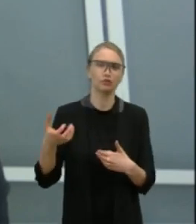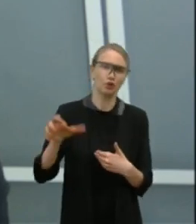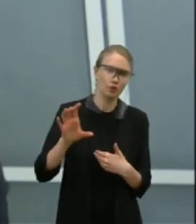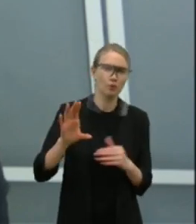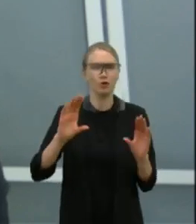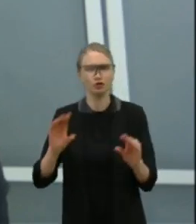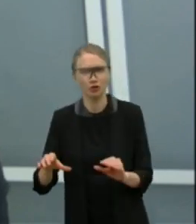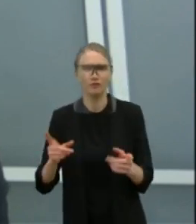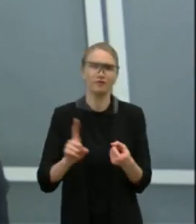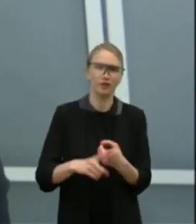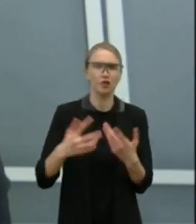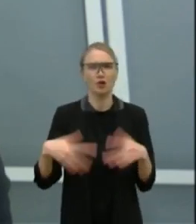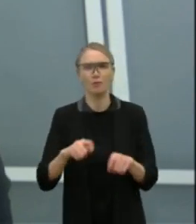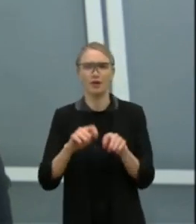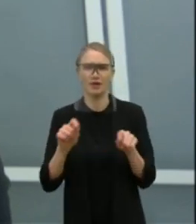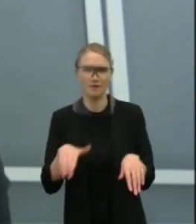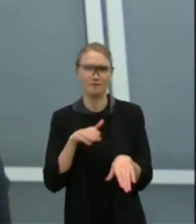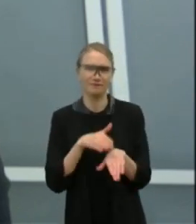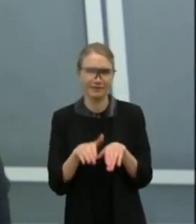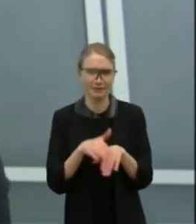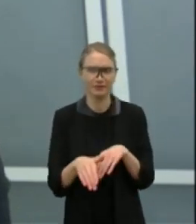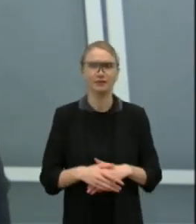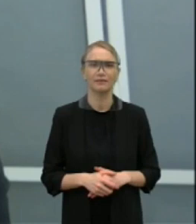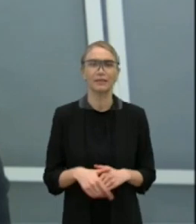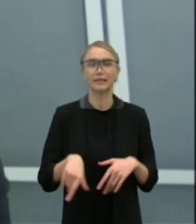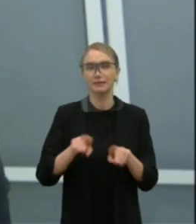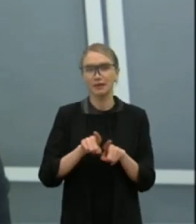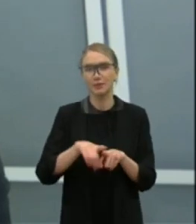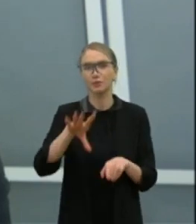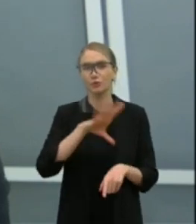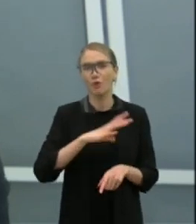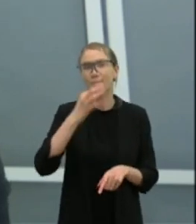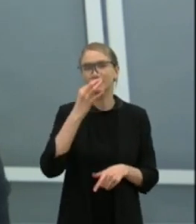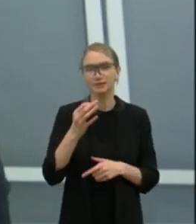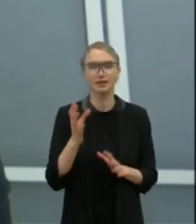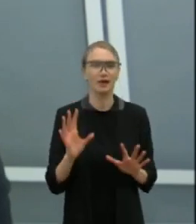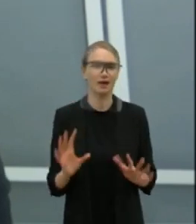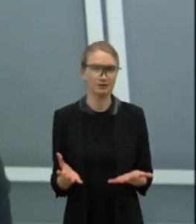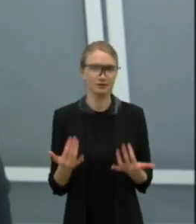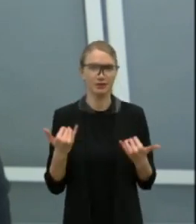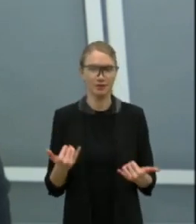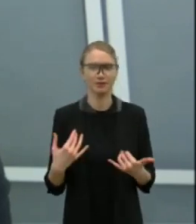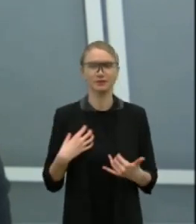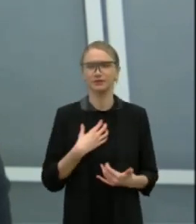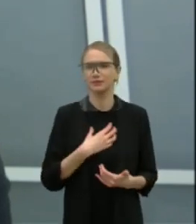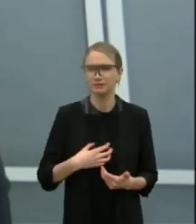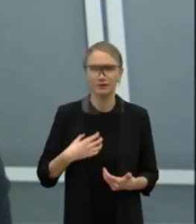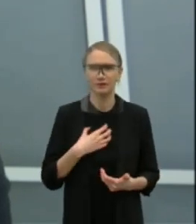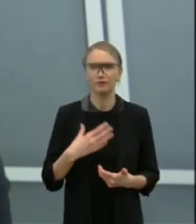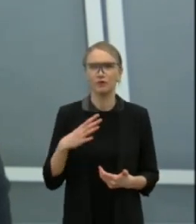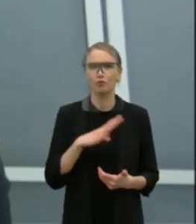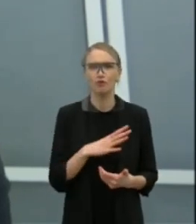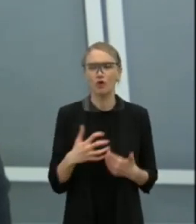mastų pradėtos įgyvendinti. Vėlgi mes pasakėm ir esminius dalykus, kur iš tikrųjų reikėtų